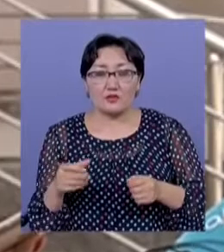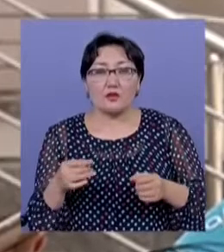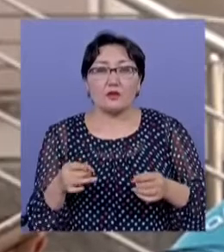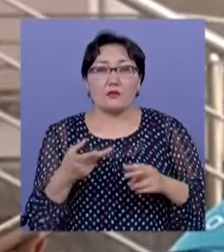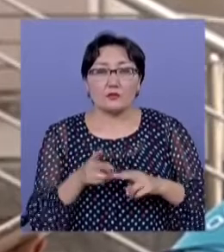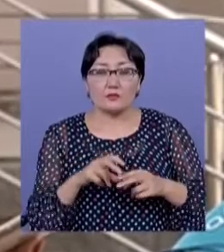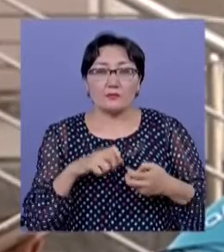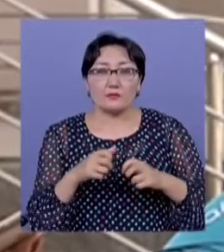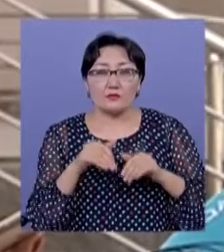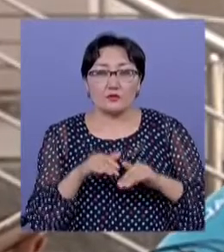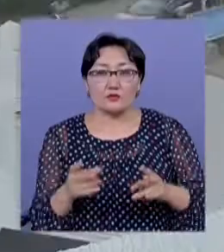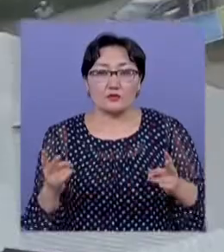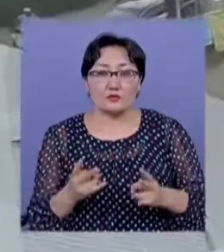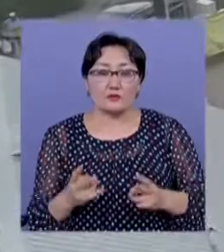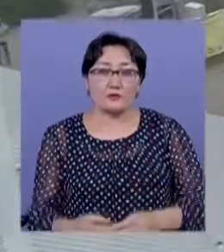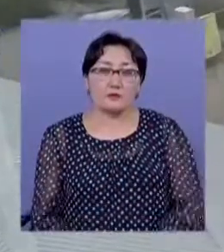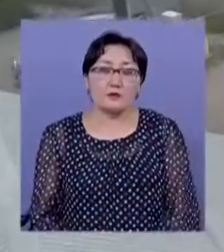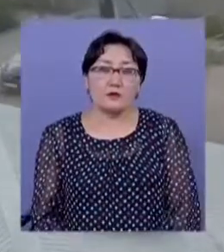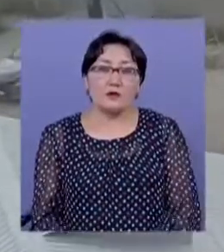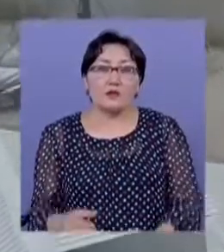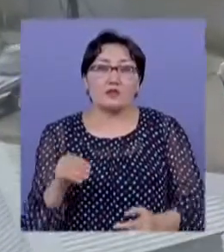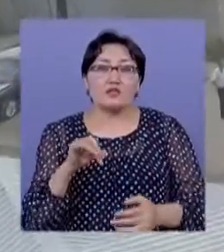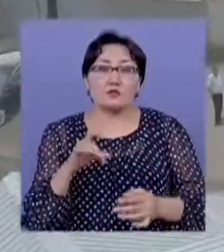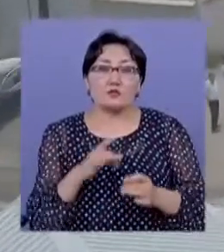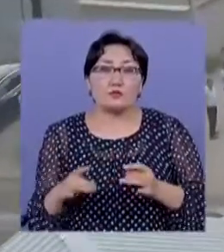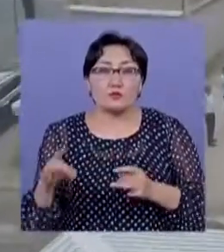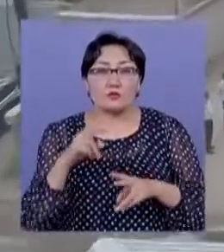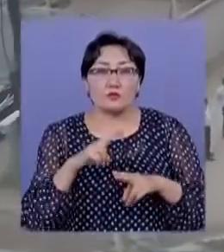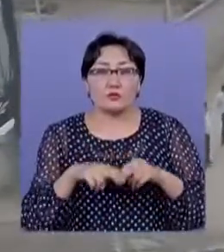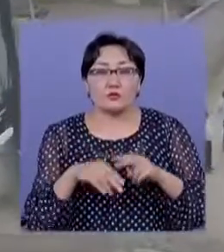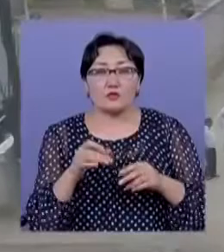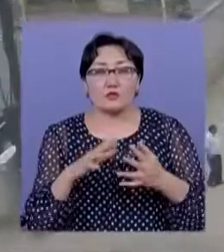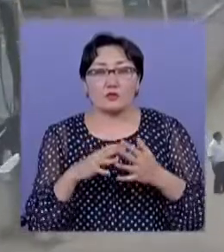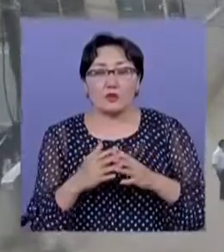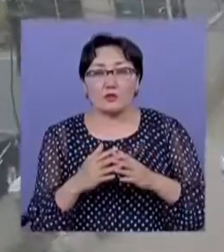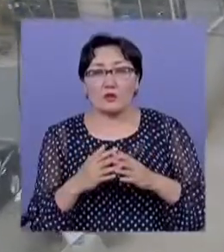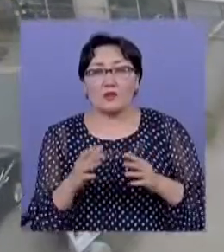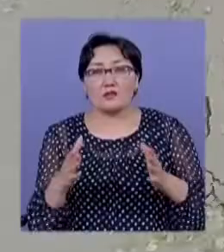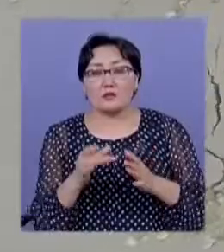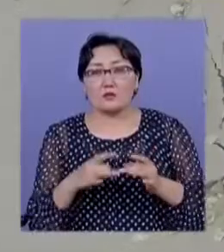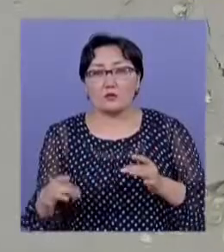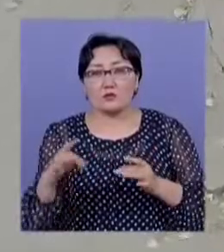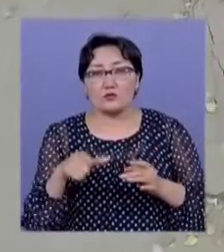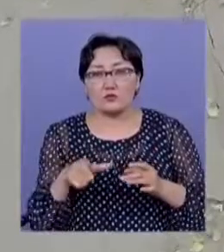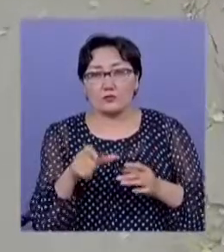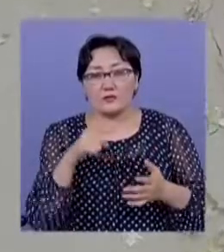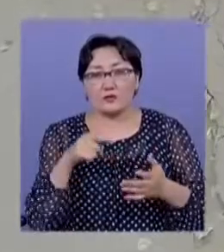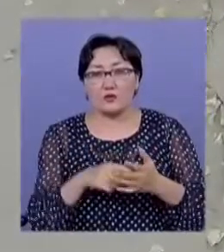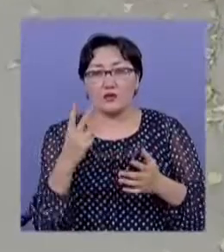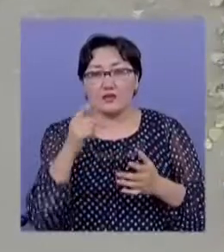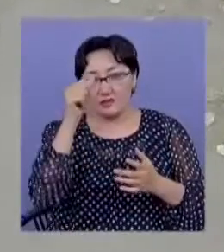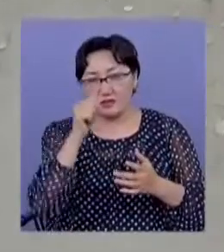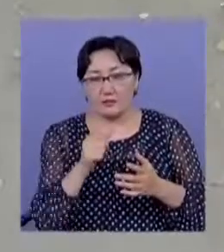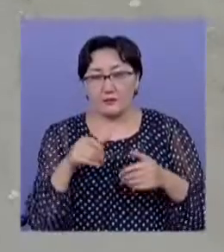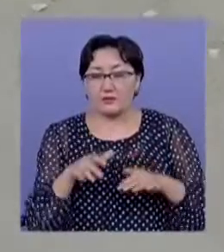шешуге тиістіміз. Ал Жетісу ауданындағы құрылыс шауылы аталып кеткен шағын ауданда жол мәселесі 2 жылдан бері шешілмей